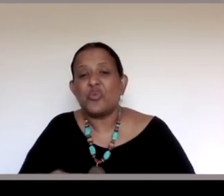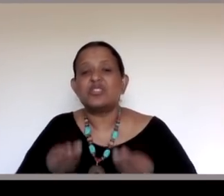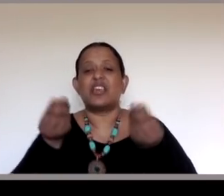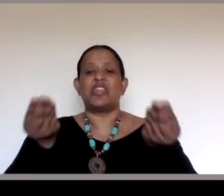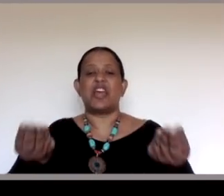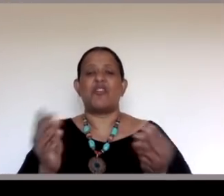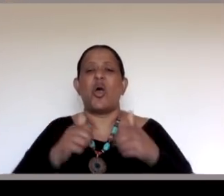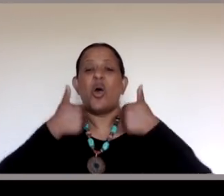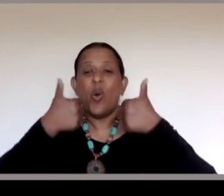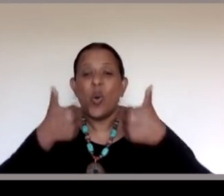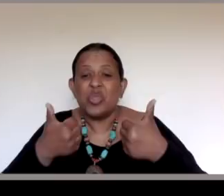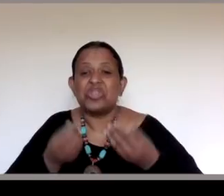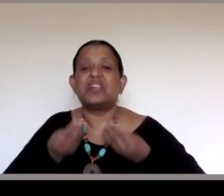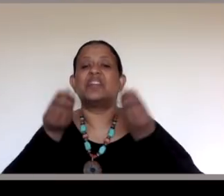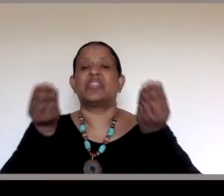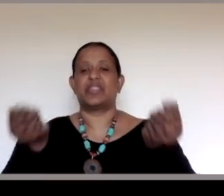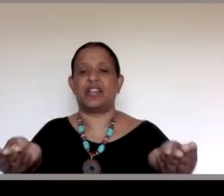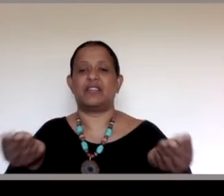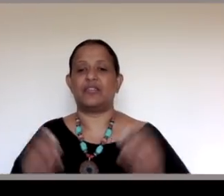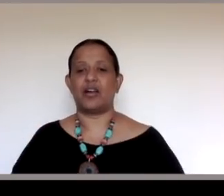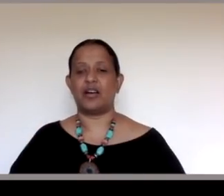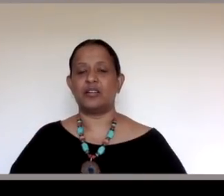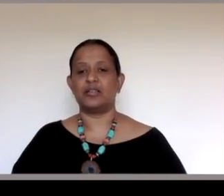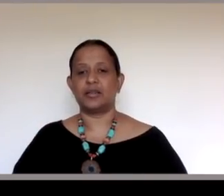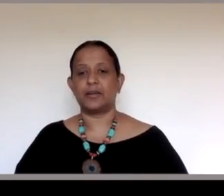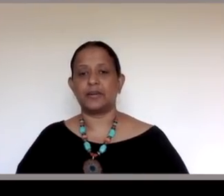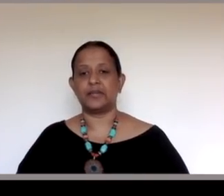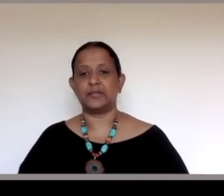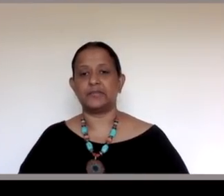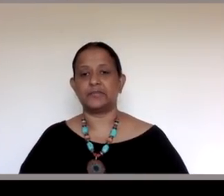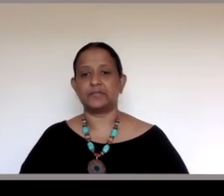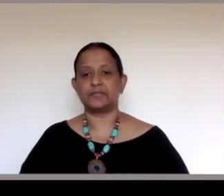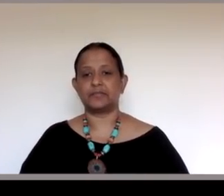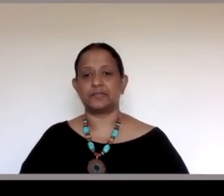கவனத்தை செலுத்தும் போது மற்றவர்கள் உங்கள் மீது தங்கள் கவனத்தை